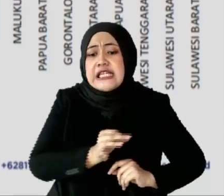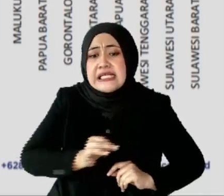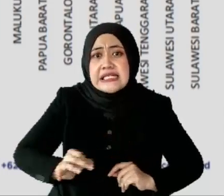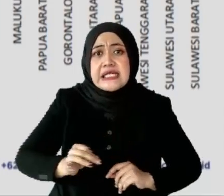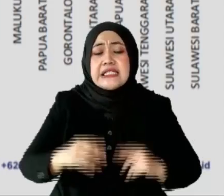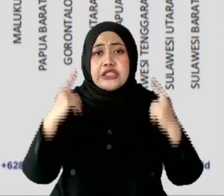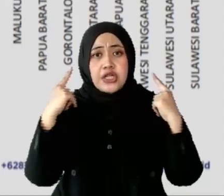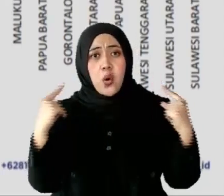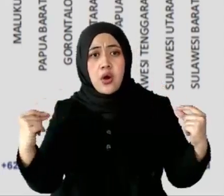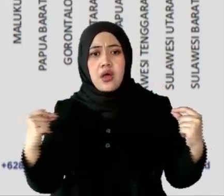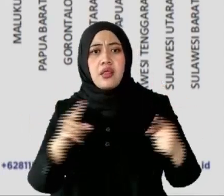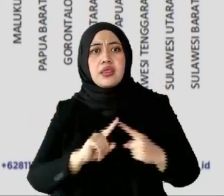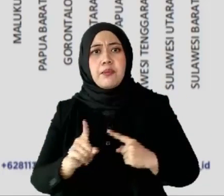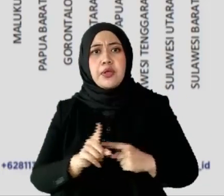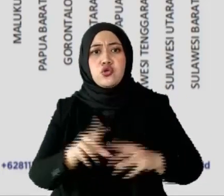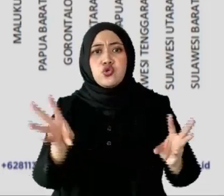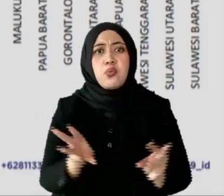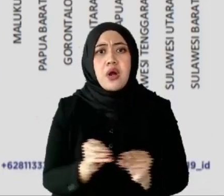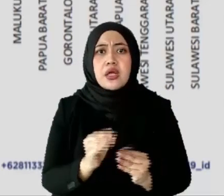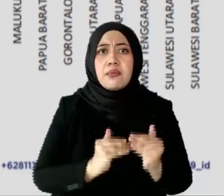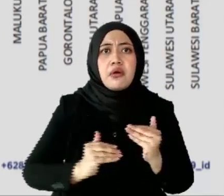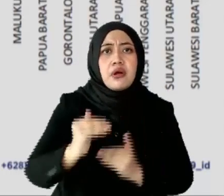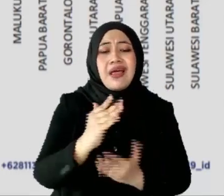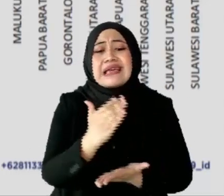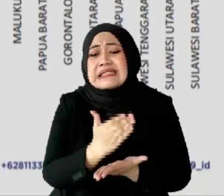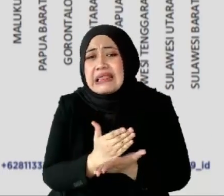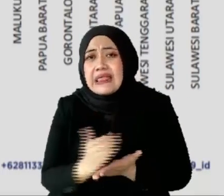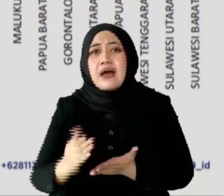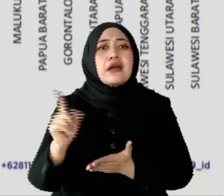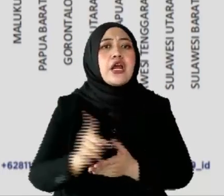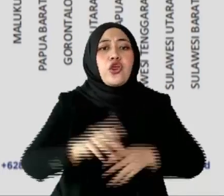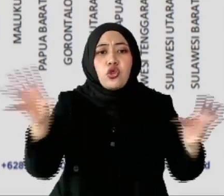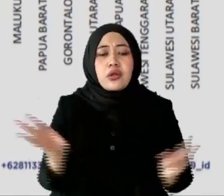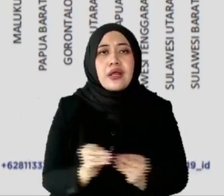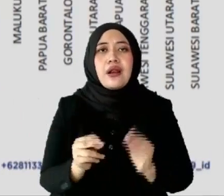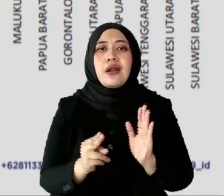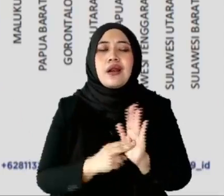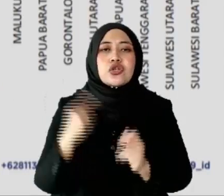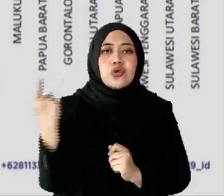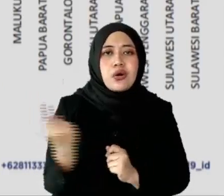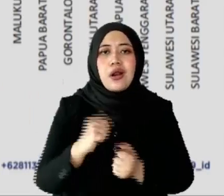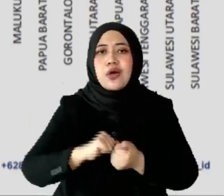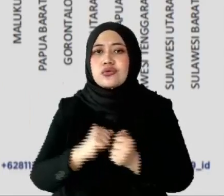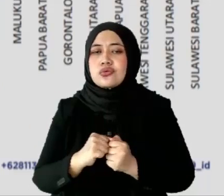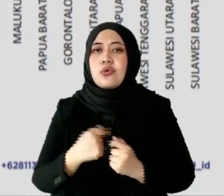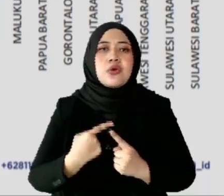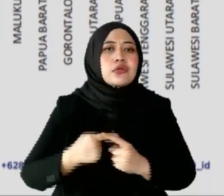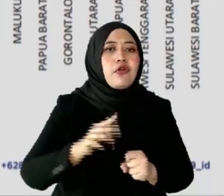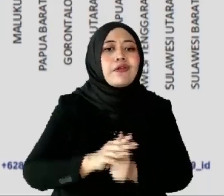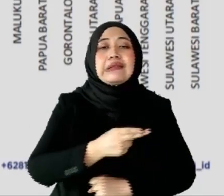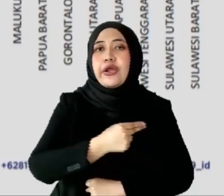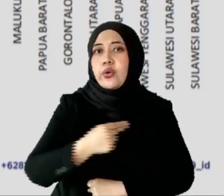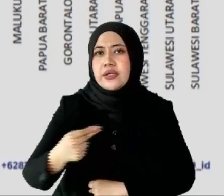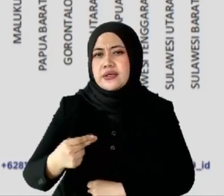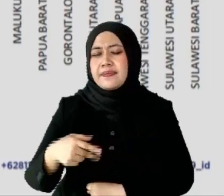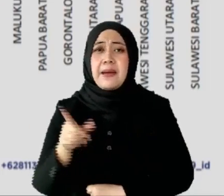Jawa mampu menyumbang lebih dari setengah total kasus nasional. Hal ini dapat terjadi dikarenakan Pulau